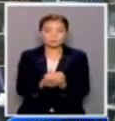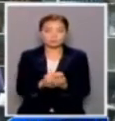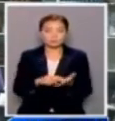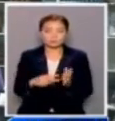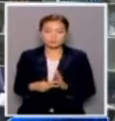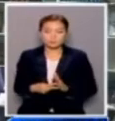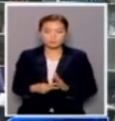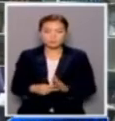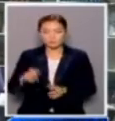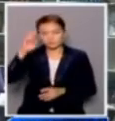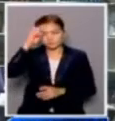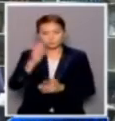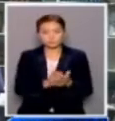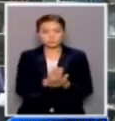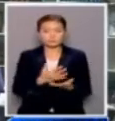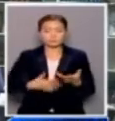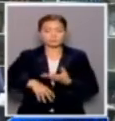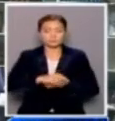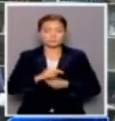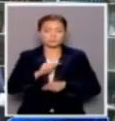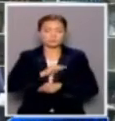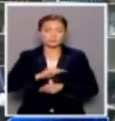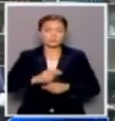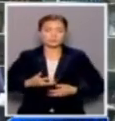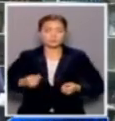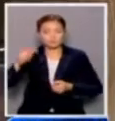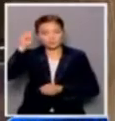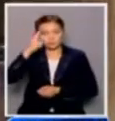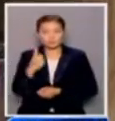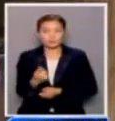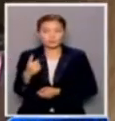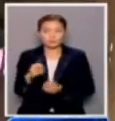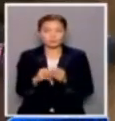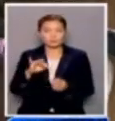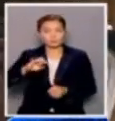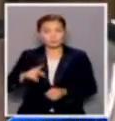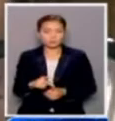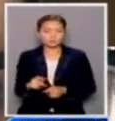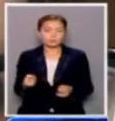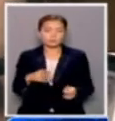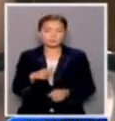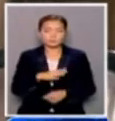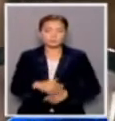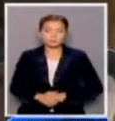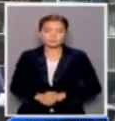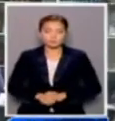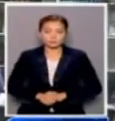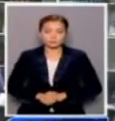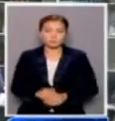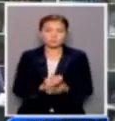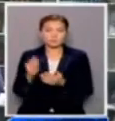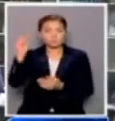аясында мемлекеттік қызметшілерді оқуға қабылдауды 1 қаңтардан 10 шілде арасында жүргізді. Осы